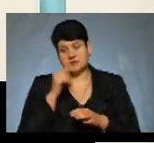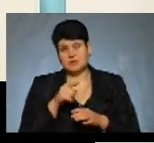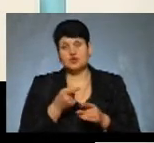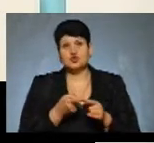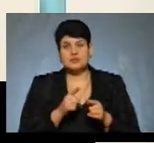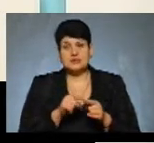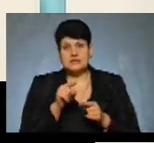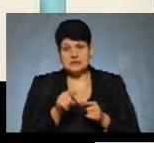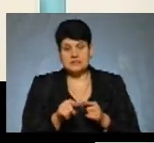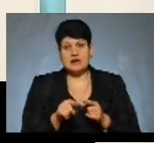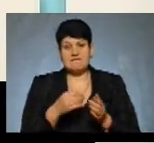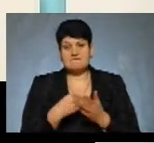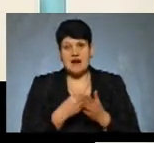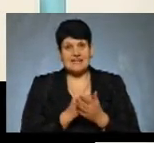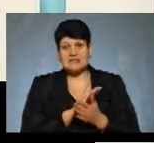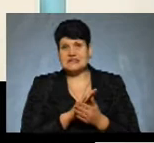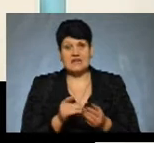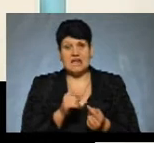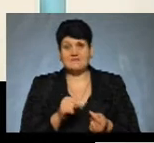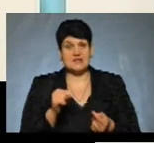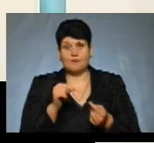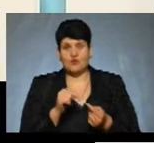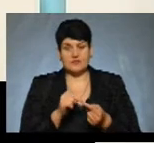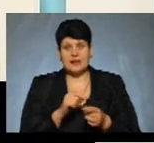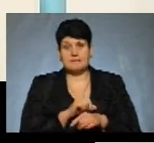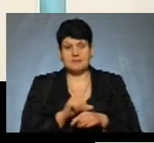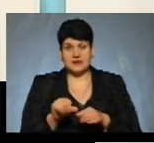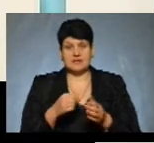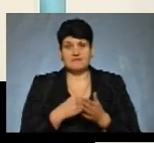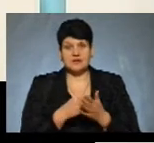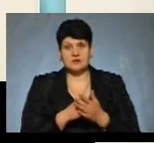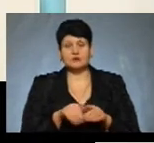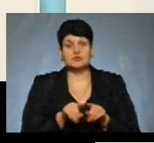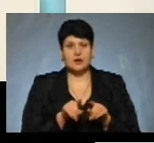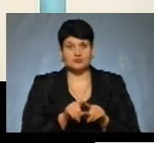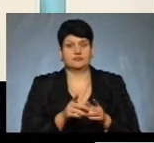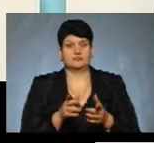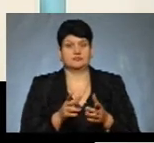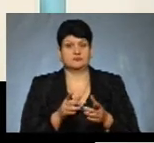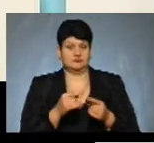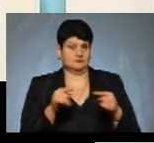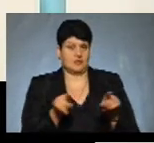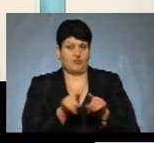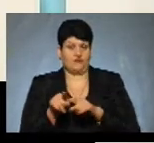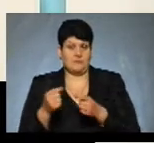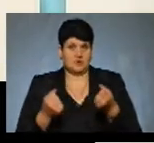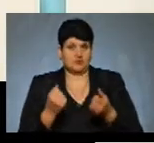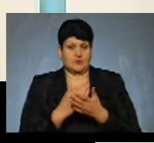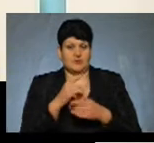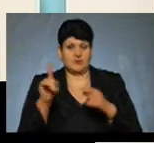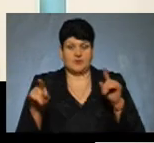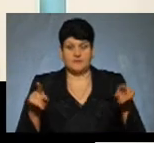митна вартість не відповідає митній вартості на аналогічні транспортні засоби, які є,